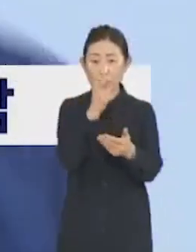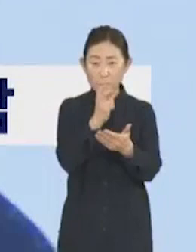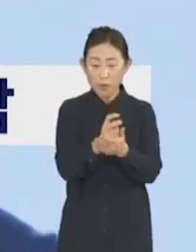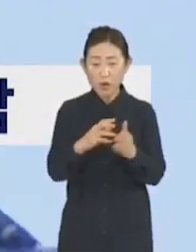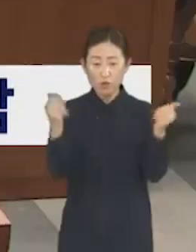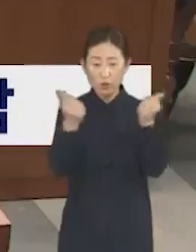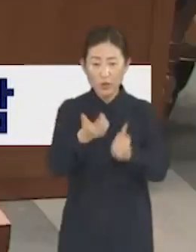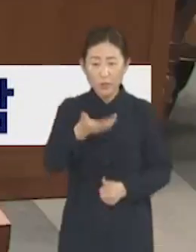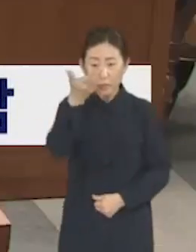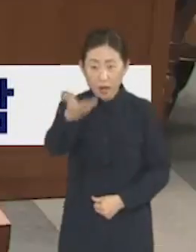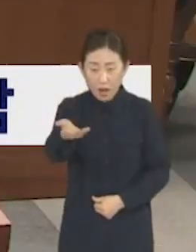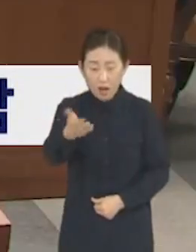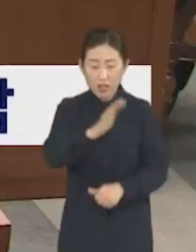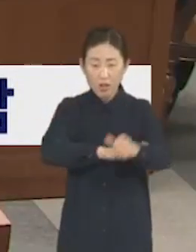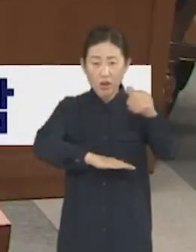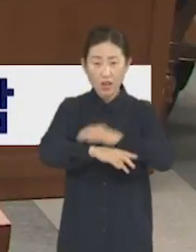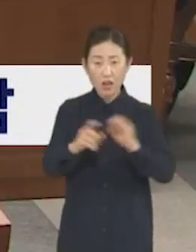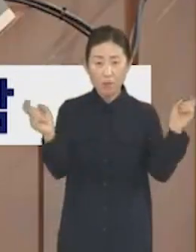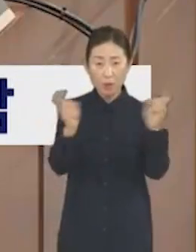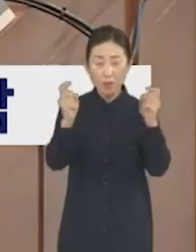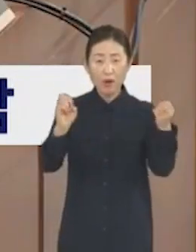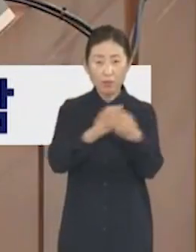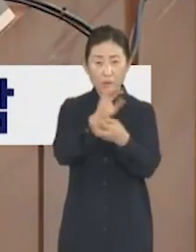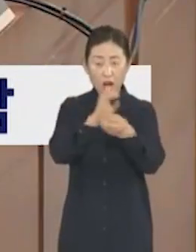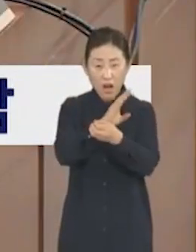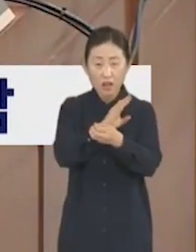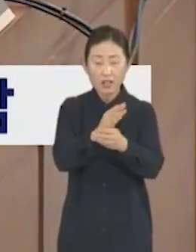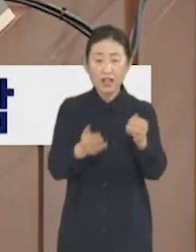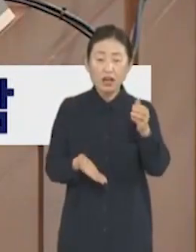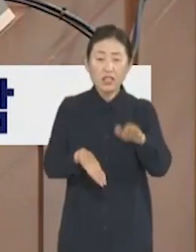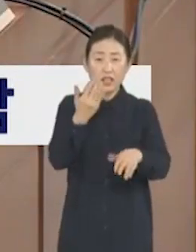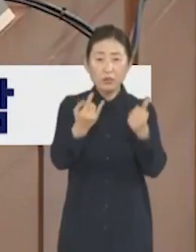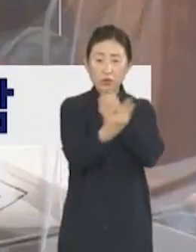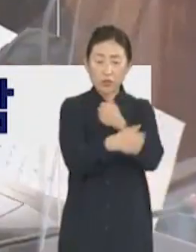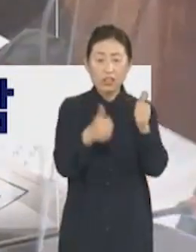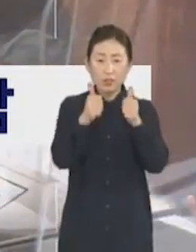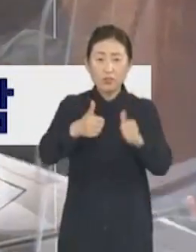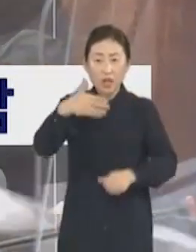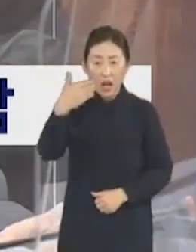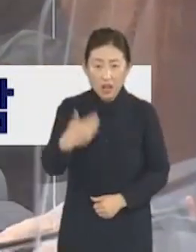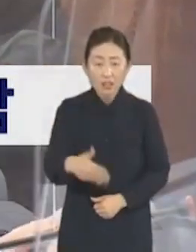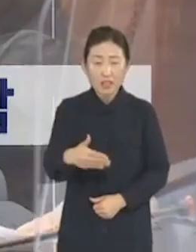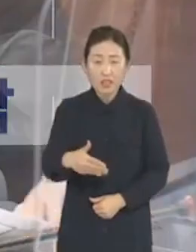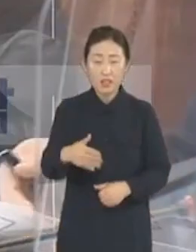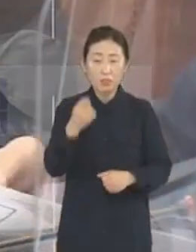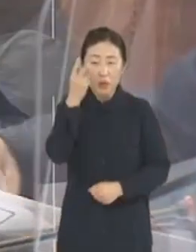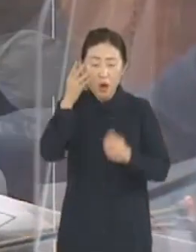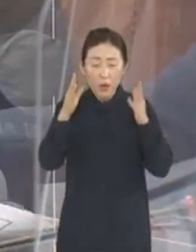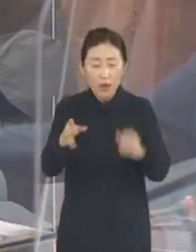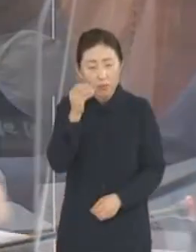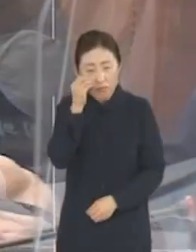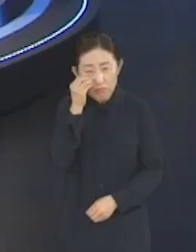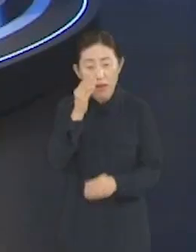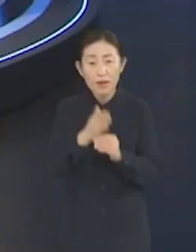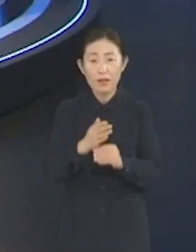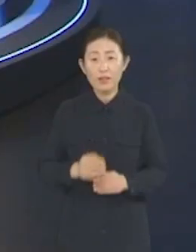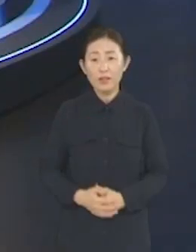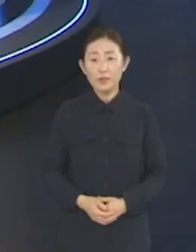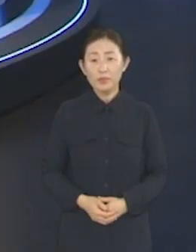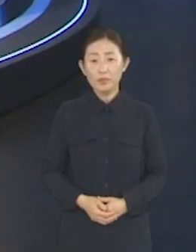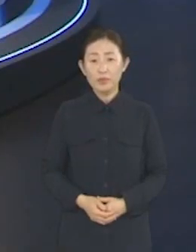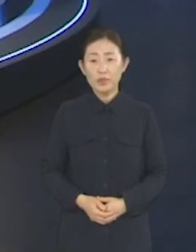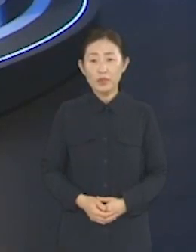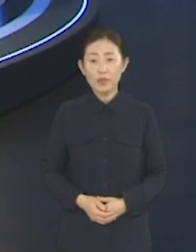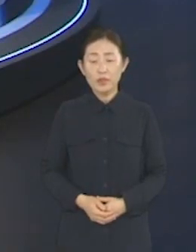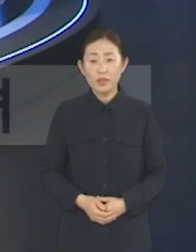국회로 넘어왔지만 여야가 격돌하면서 상임위조차 심의가 이뤄지지 않아 수개월째 낮잠을 자고 있습니다.